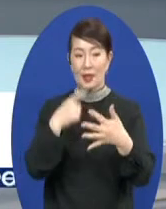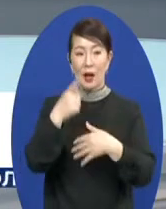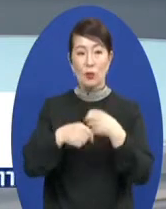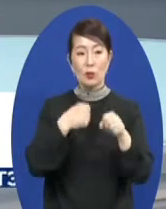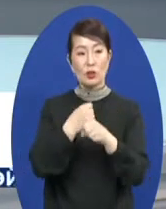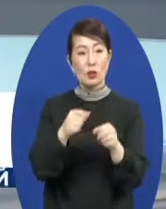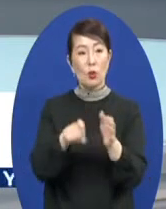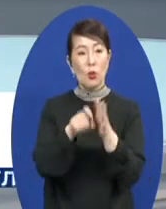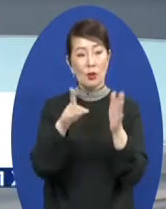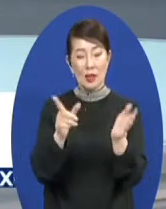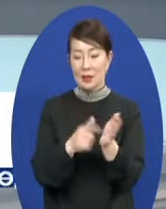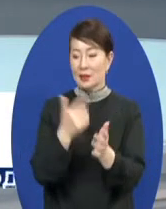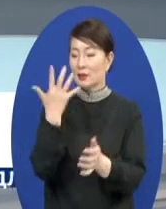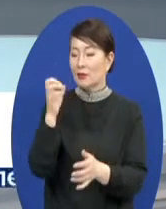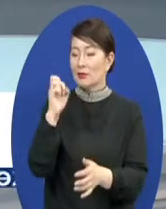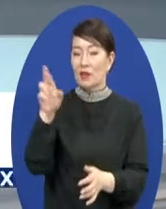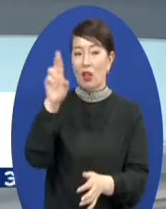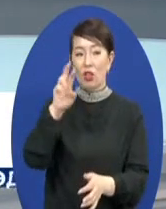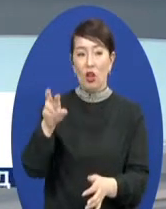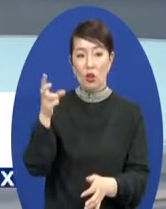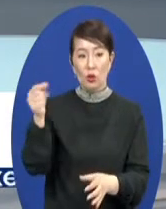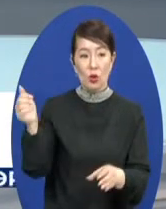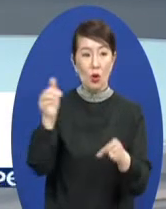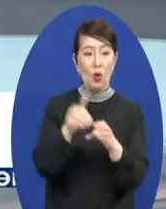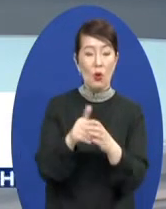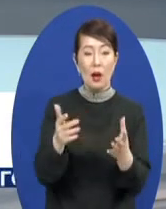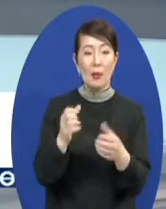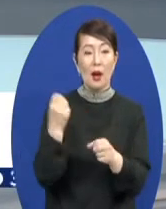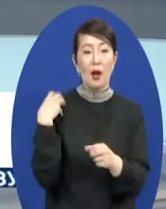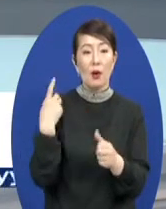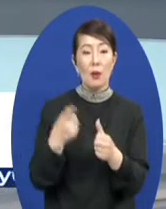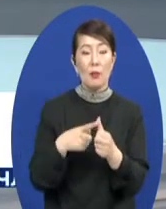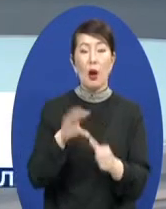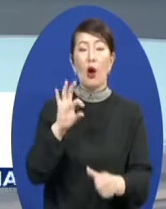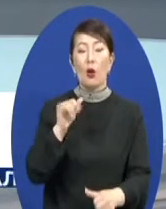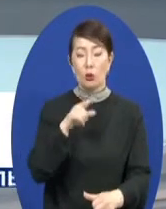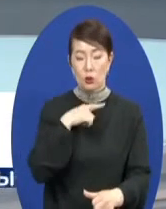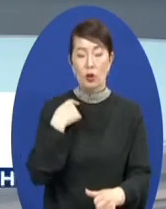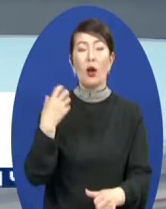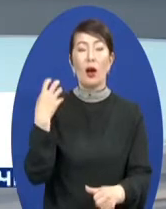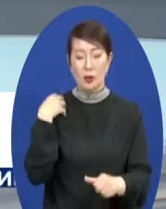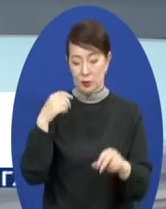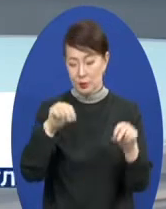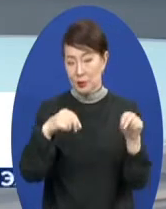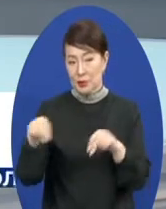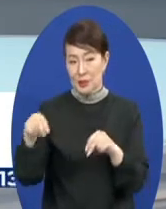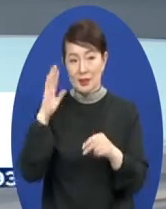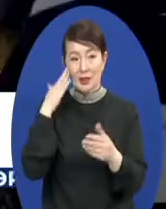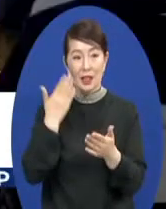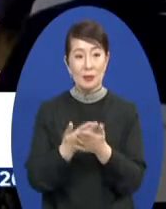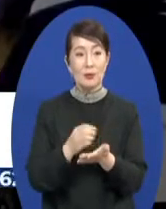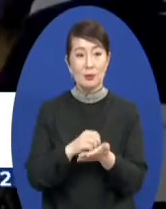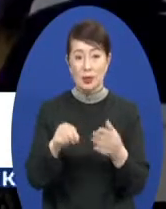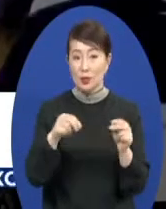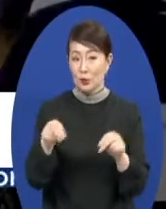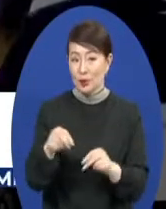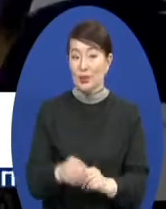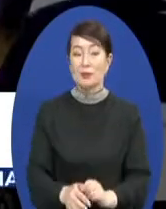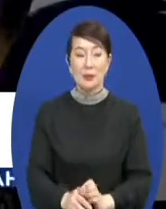жил шаардлагатай 50 сая долларын хөрөнгө оруулалтыг оюу толгой компани хариуцгаруулж, санамж бичигт гар хэмжээ зурлаа.